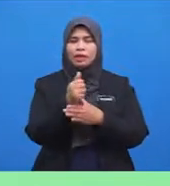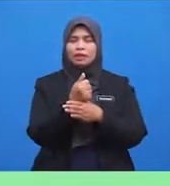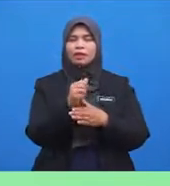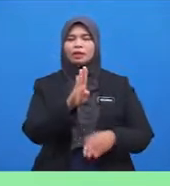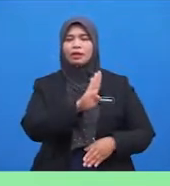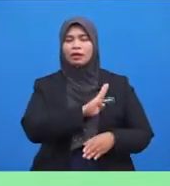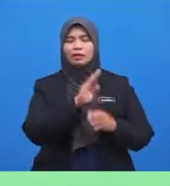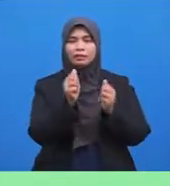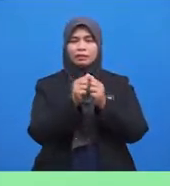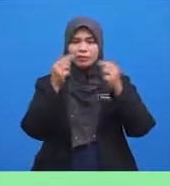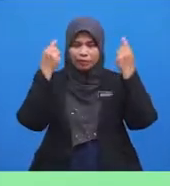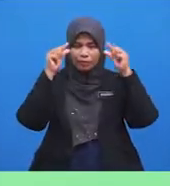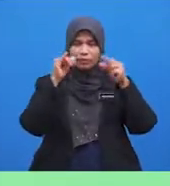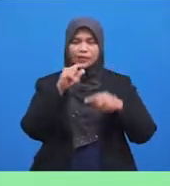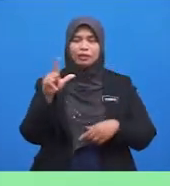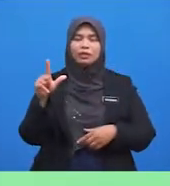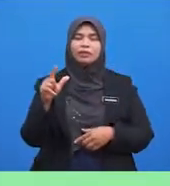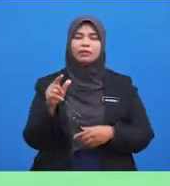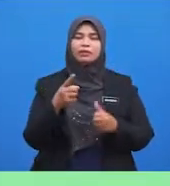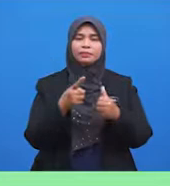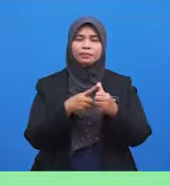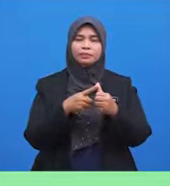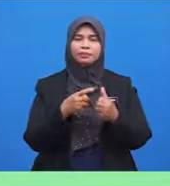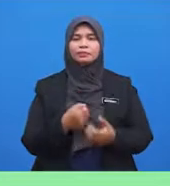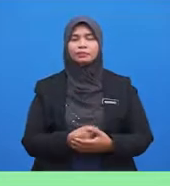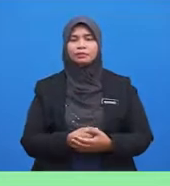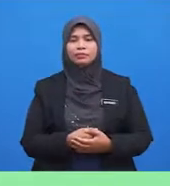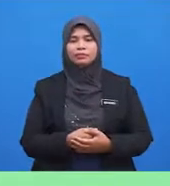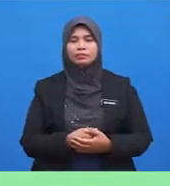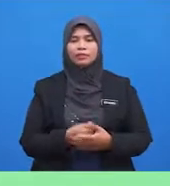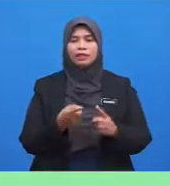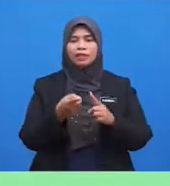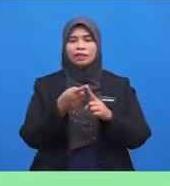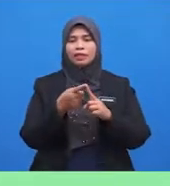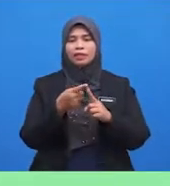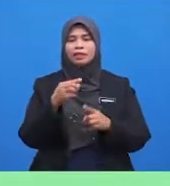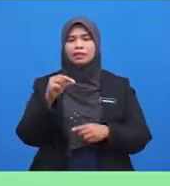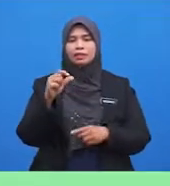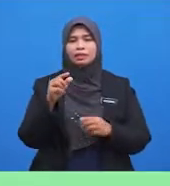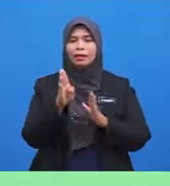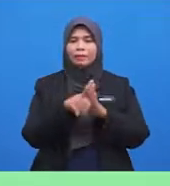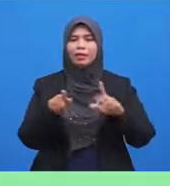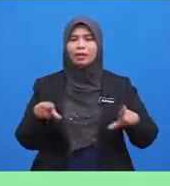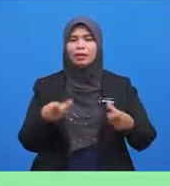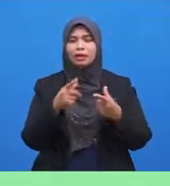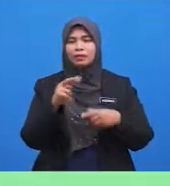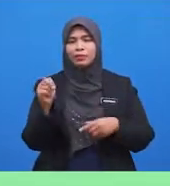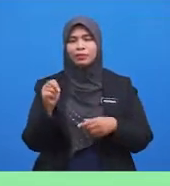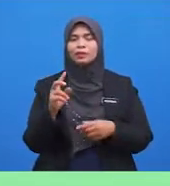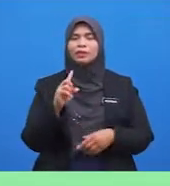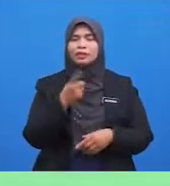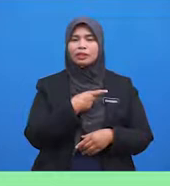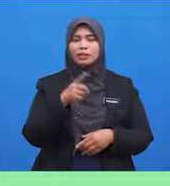dengan guru ialah, pertama, dari sudut perlakuan.